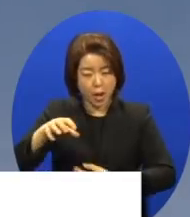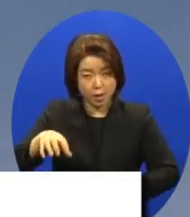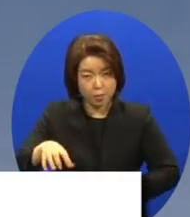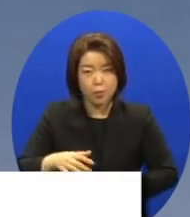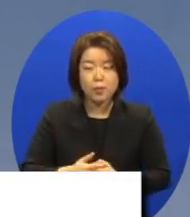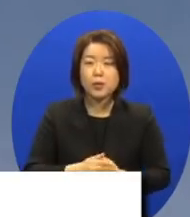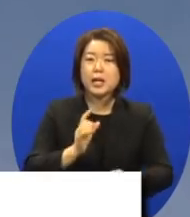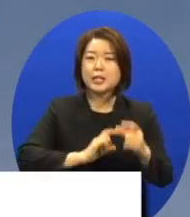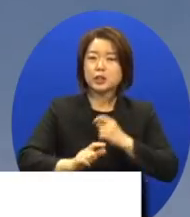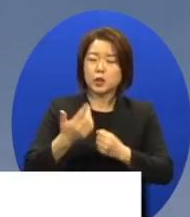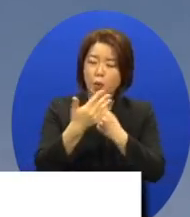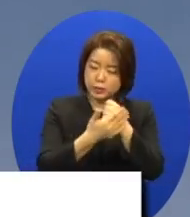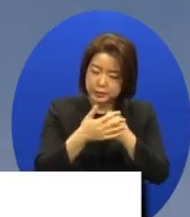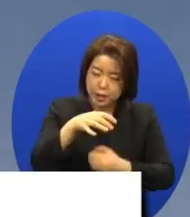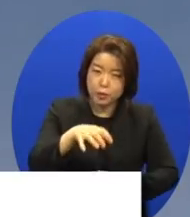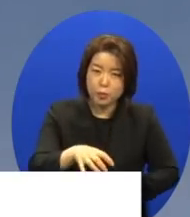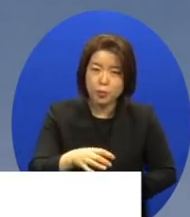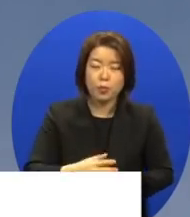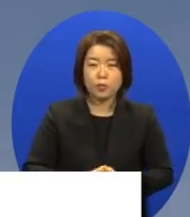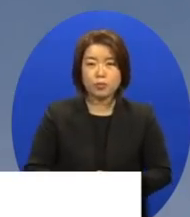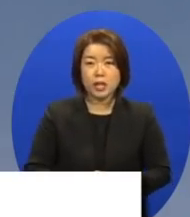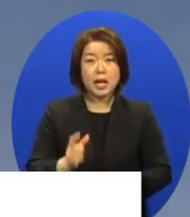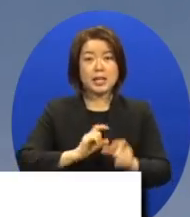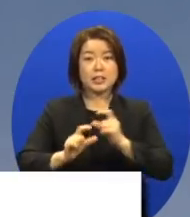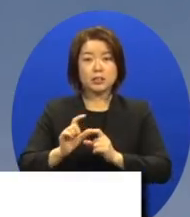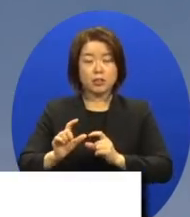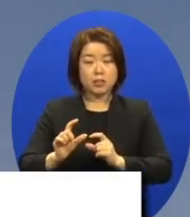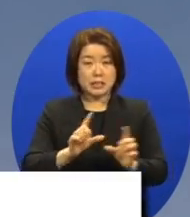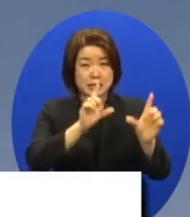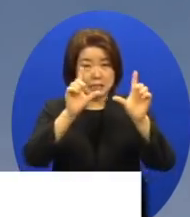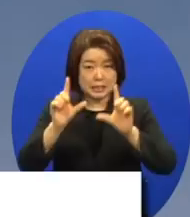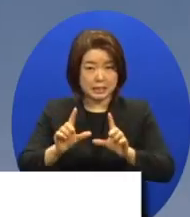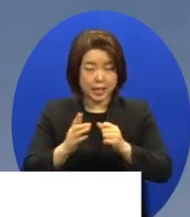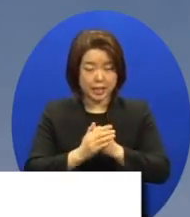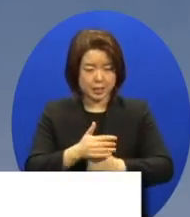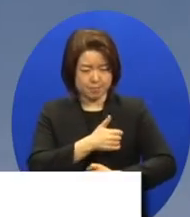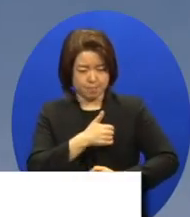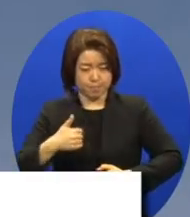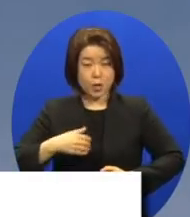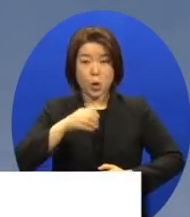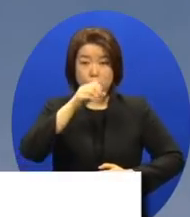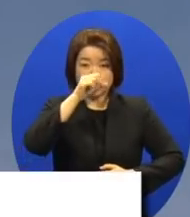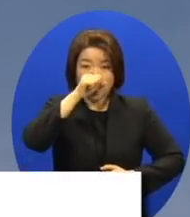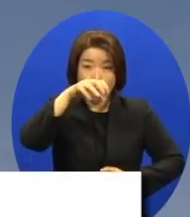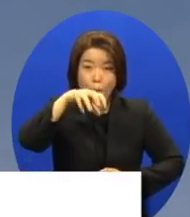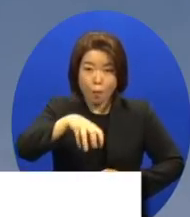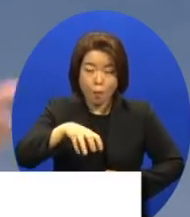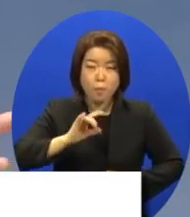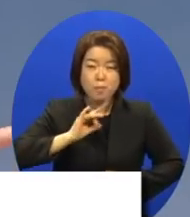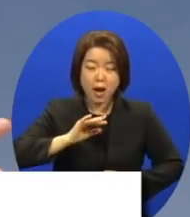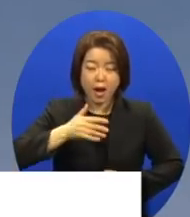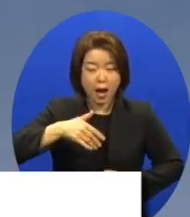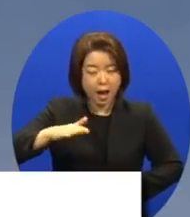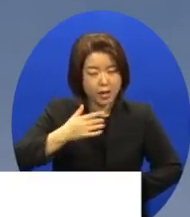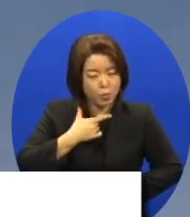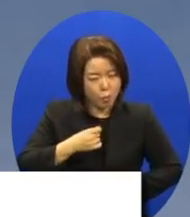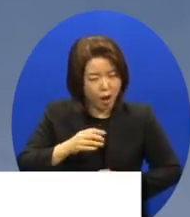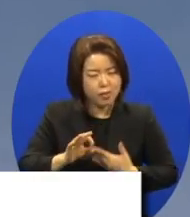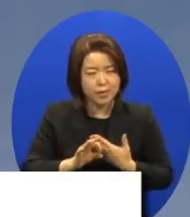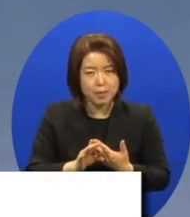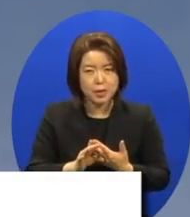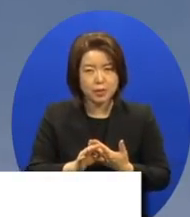더 은혜로운 곳 더 살기 그런 풍족한 곳으로만 가기를 원한다면